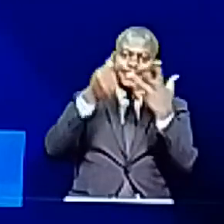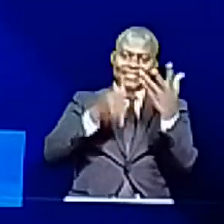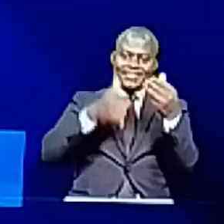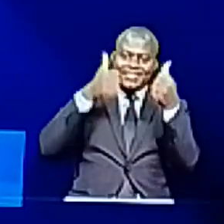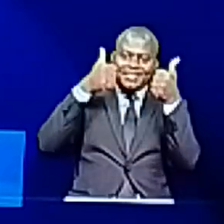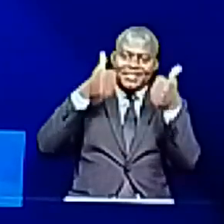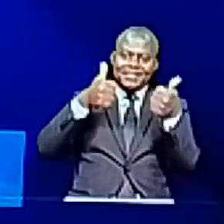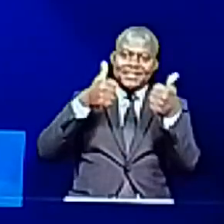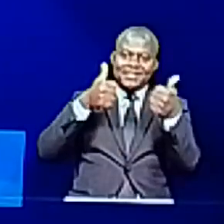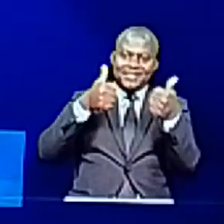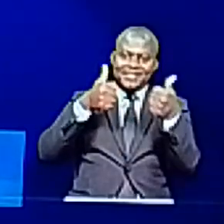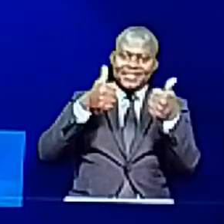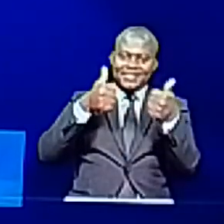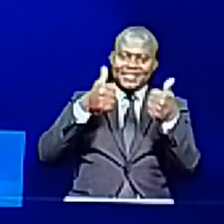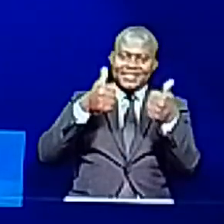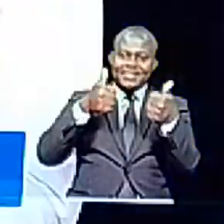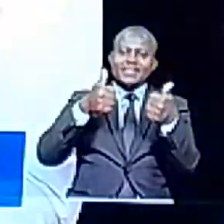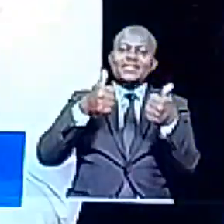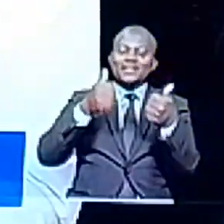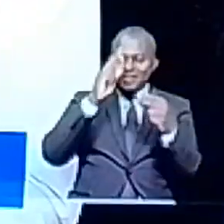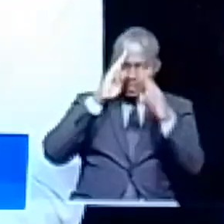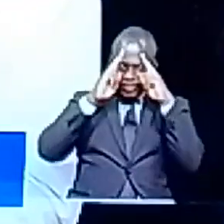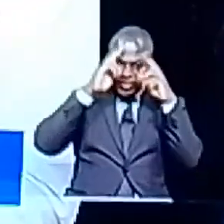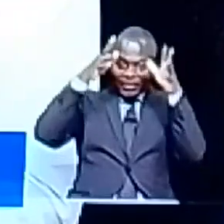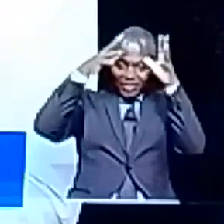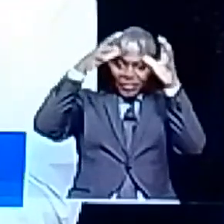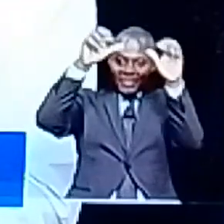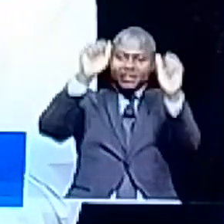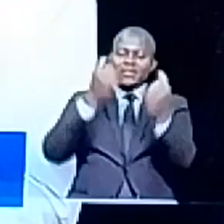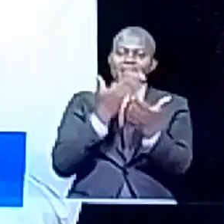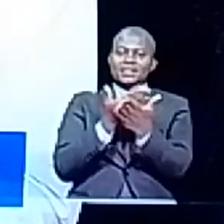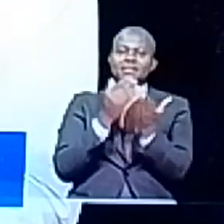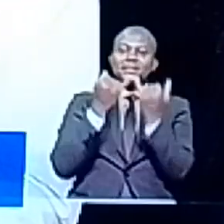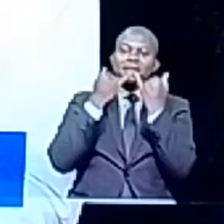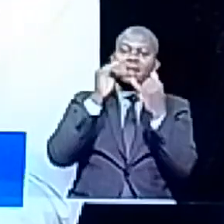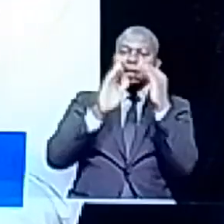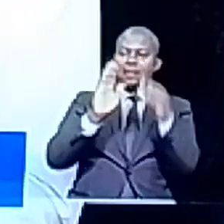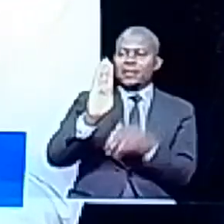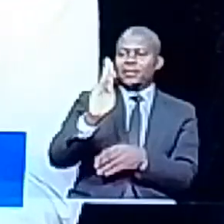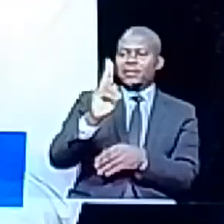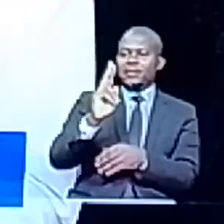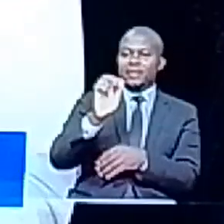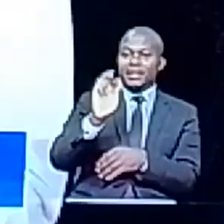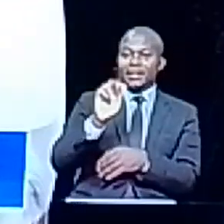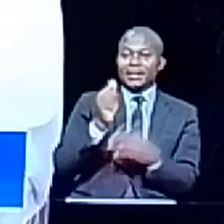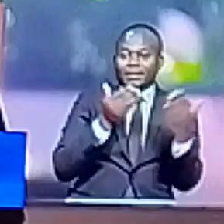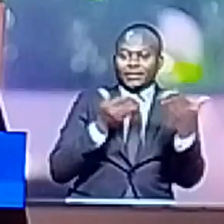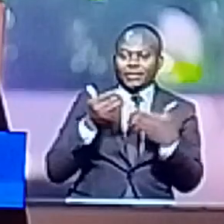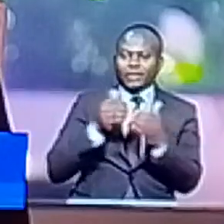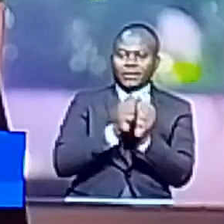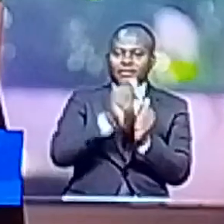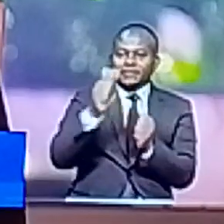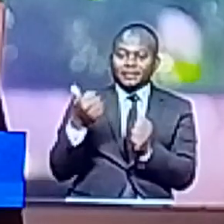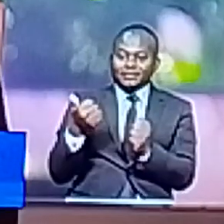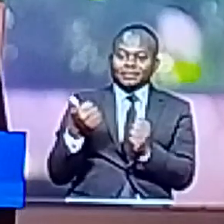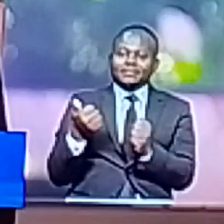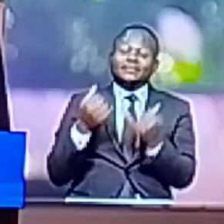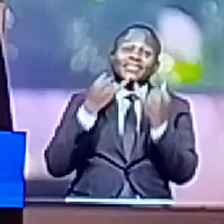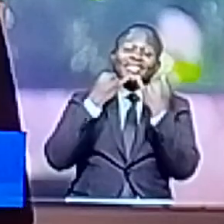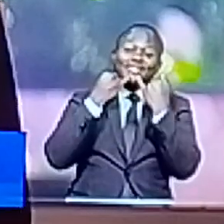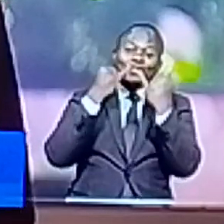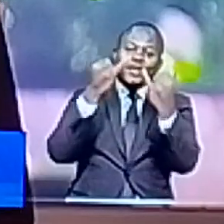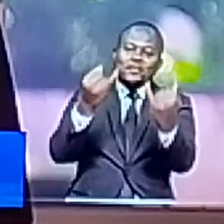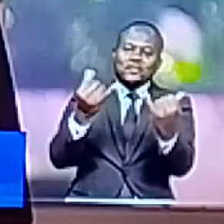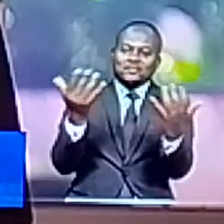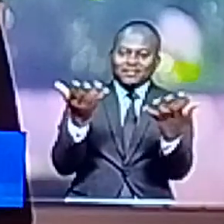Adriane perezida wa repubulika turagira ngo mugire icyo mubwira Abanyaburera hanyuma twakire n'undi cyane nababwira